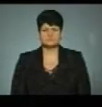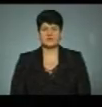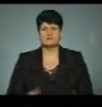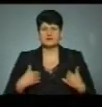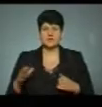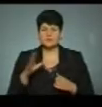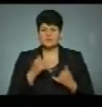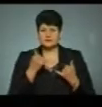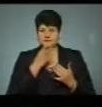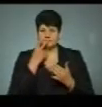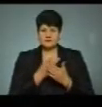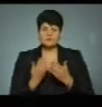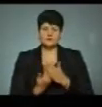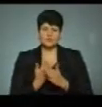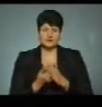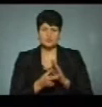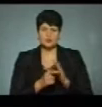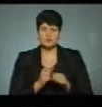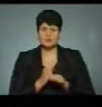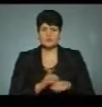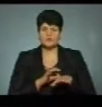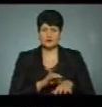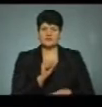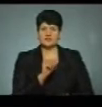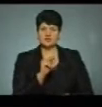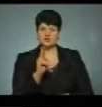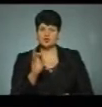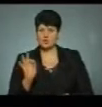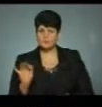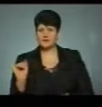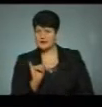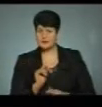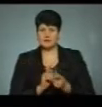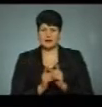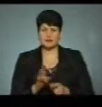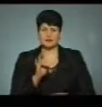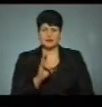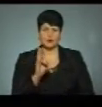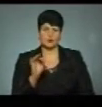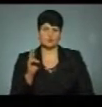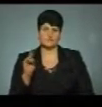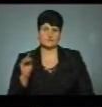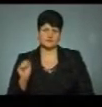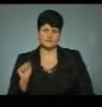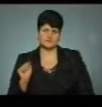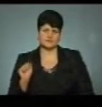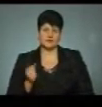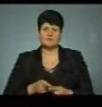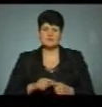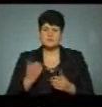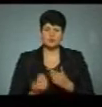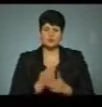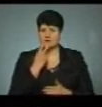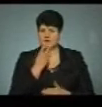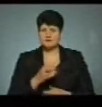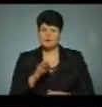Вітаю всіх, хто зараз з нами. Ви дивитесь новини. У студії для вас працюють ведуча Анастасія Чичко і сурдоперекладач Надія Коцовська. І у цьому випуску дивіться